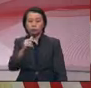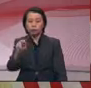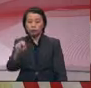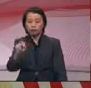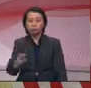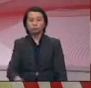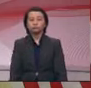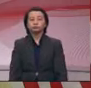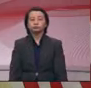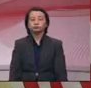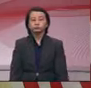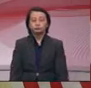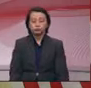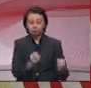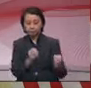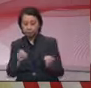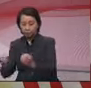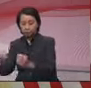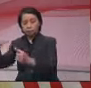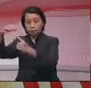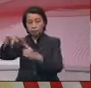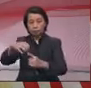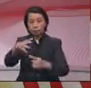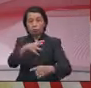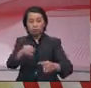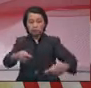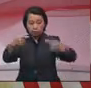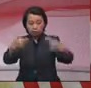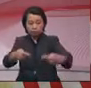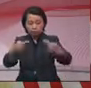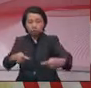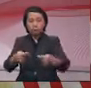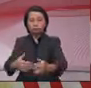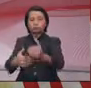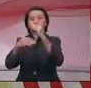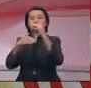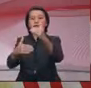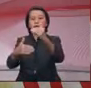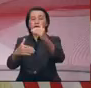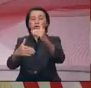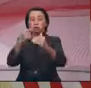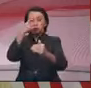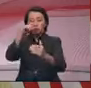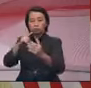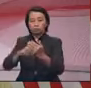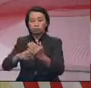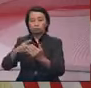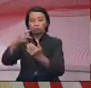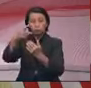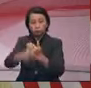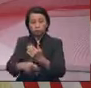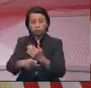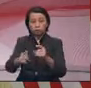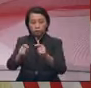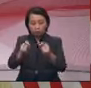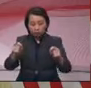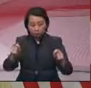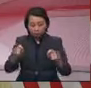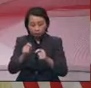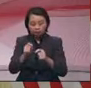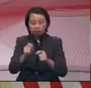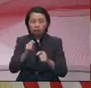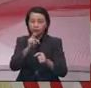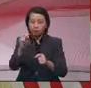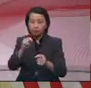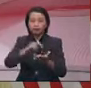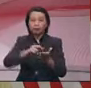Penganjuran kejohanan dan pertandingan hanya terhad kepada acara kejohanan tempatan